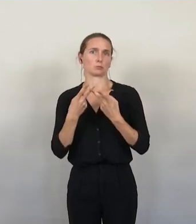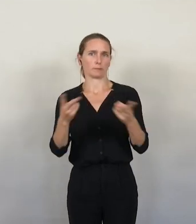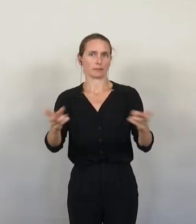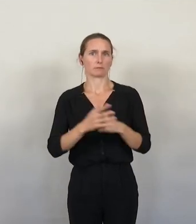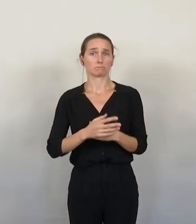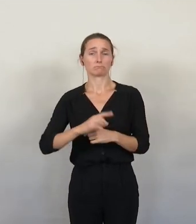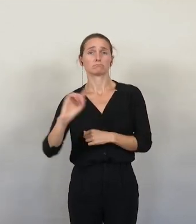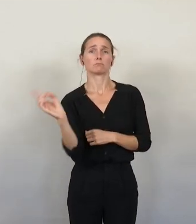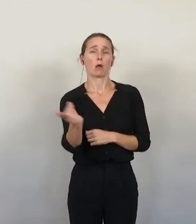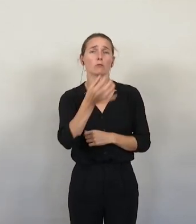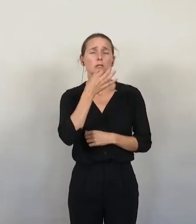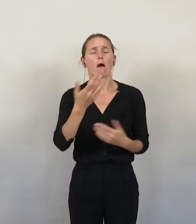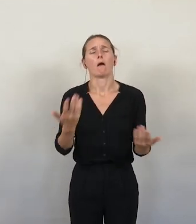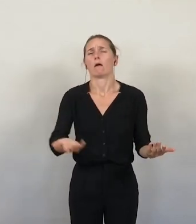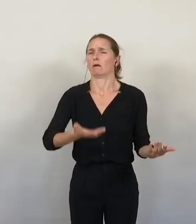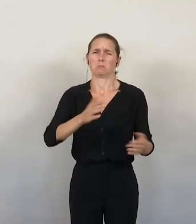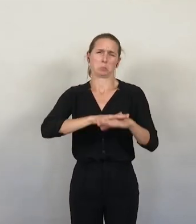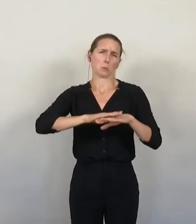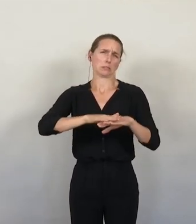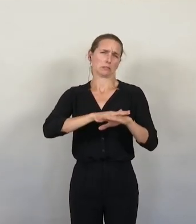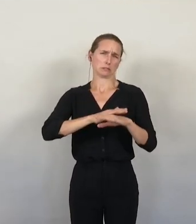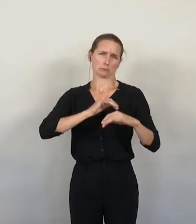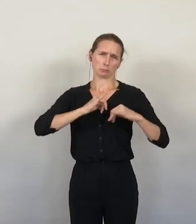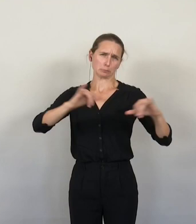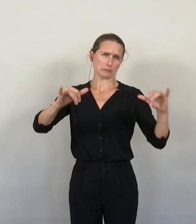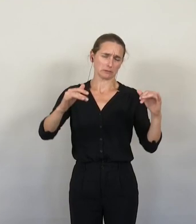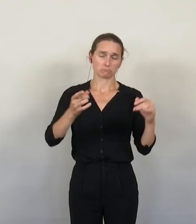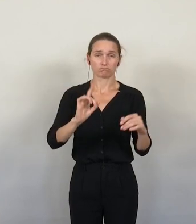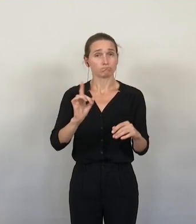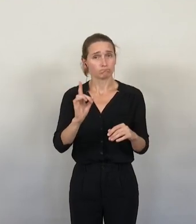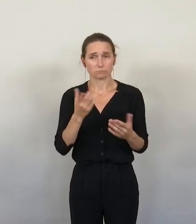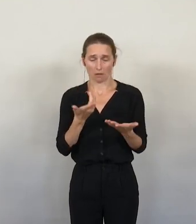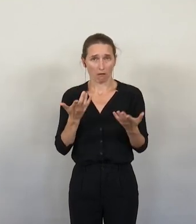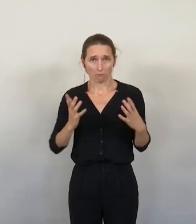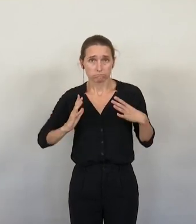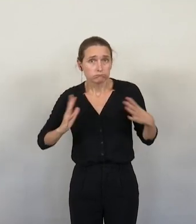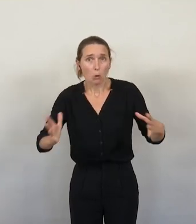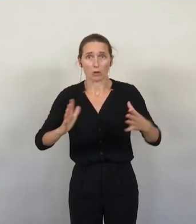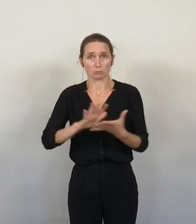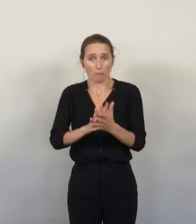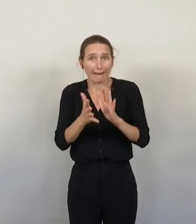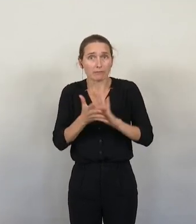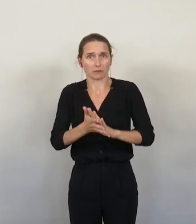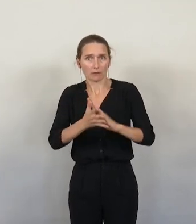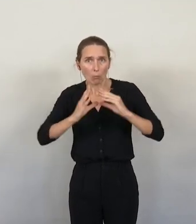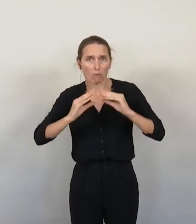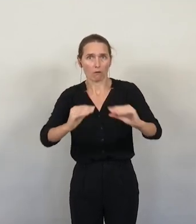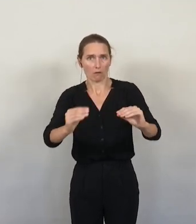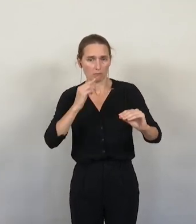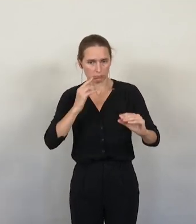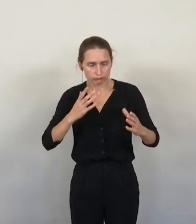une idéologie euh nous préférons parler ici de pragmatisme d'engagement surtout dans cette année